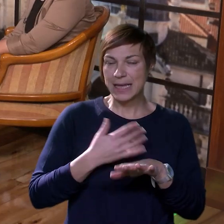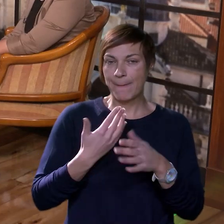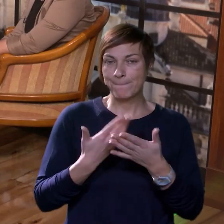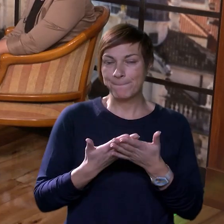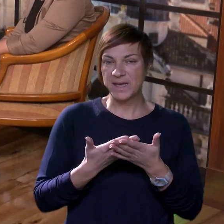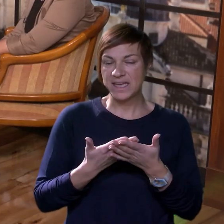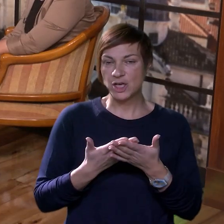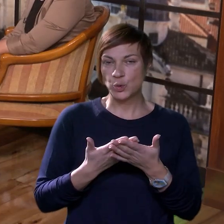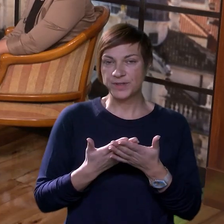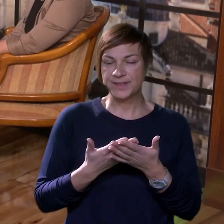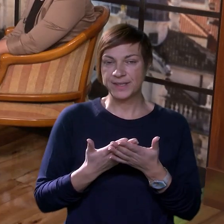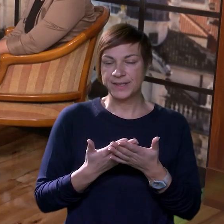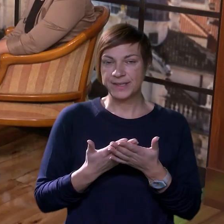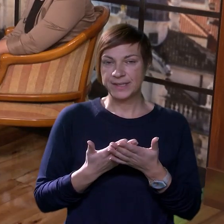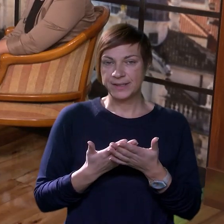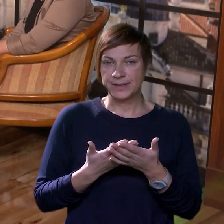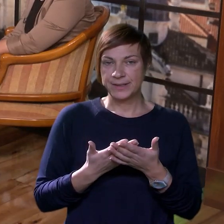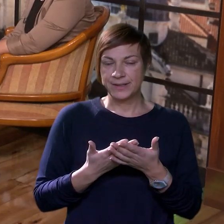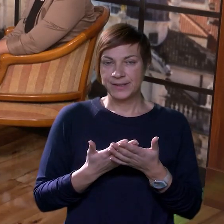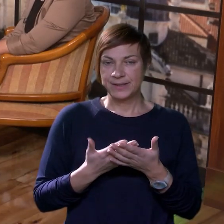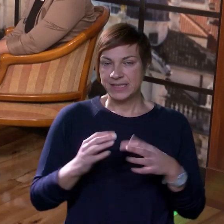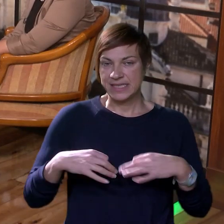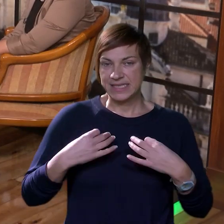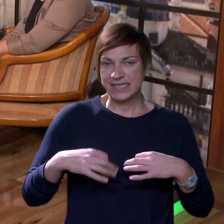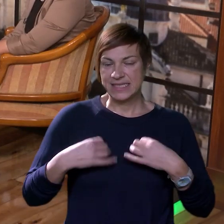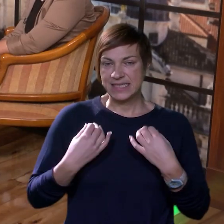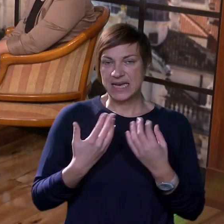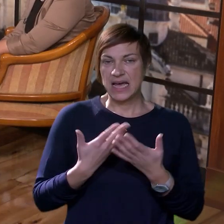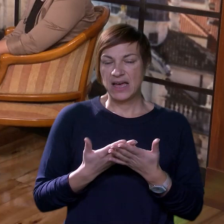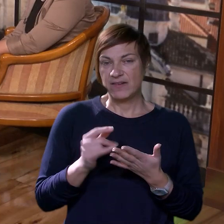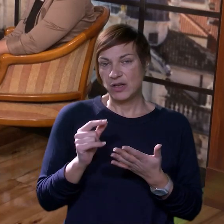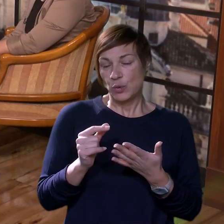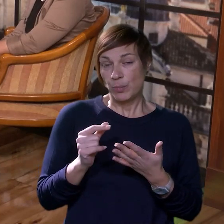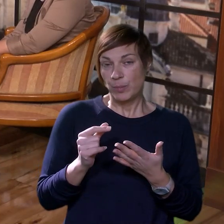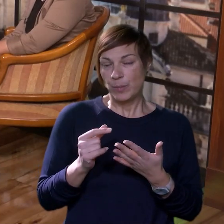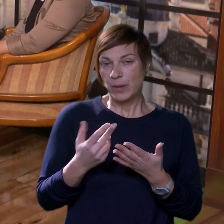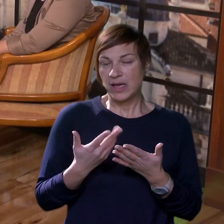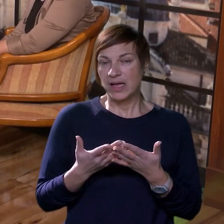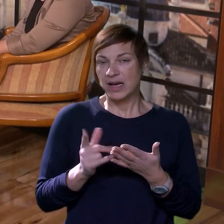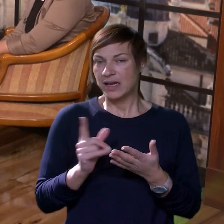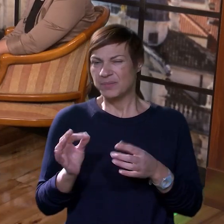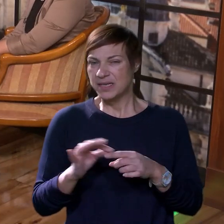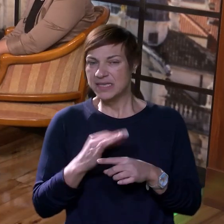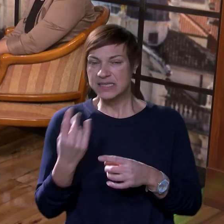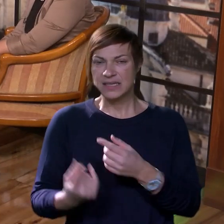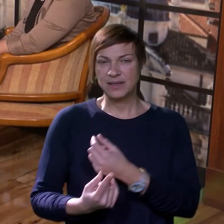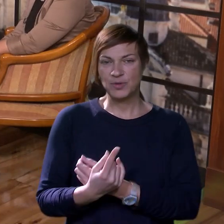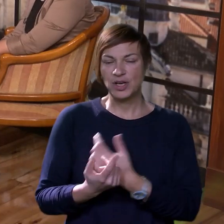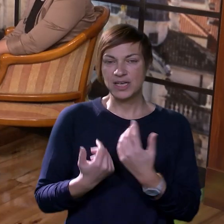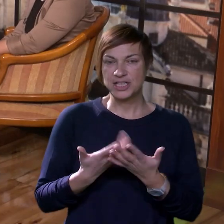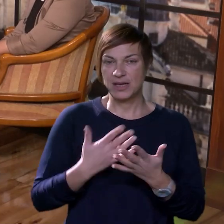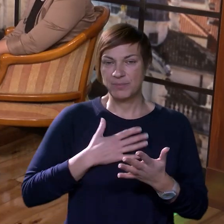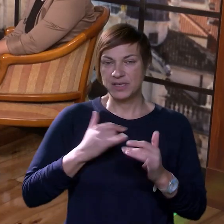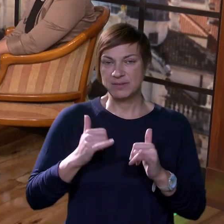brinuti o njegovom nekim zdravlju, njegovim nekim malim nezgodama i tako. Mi smo znači ove godine imali